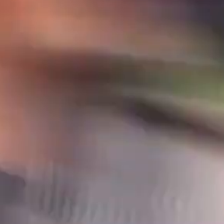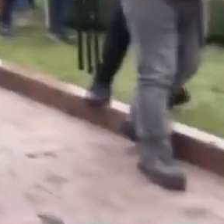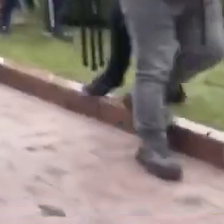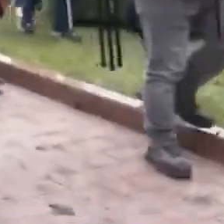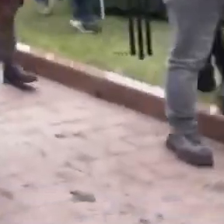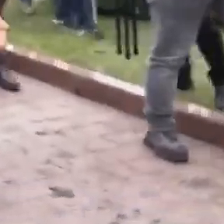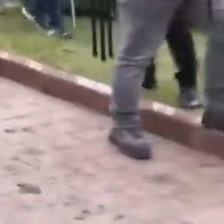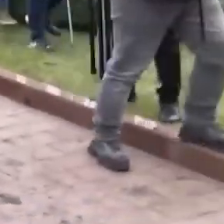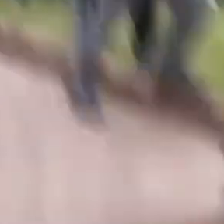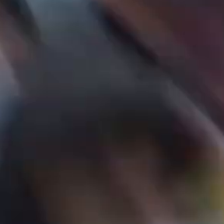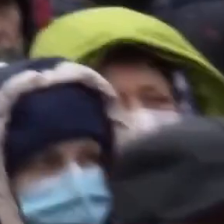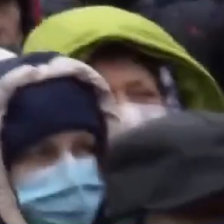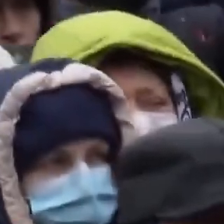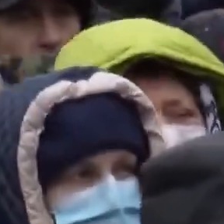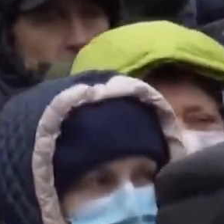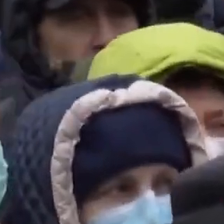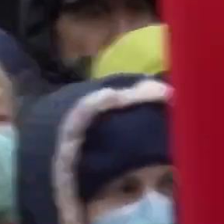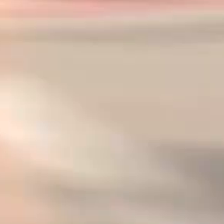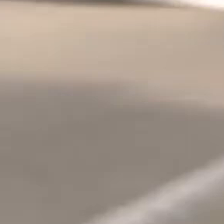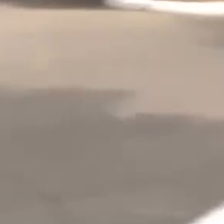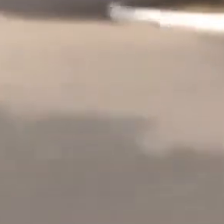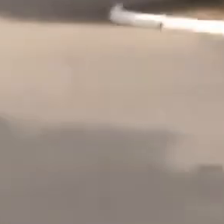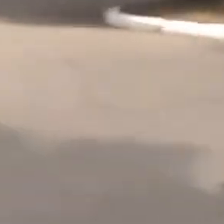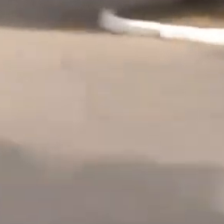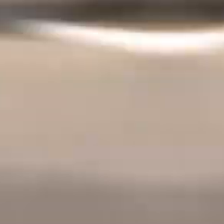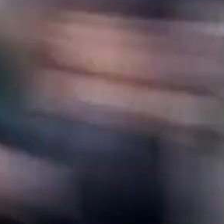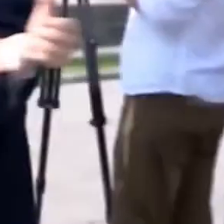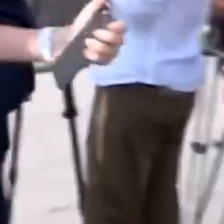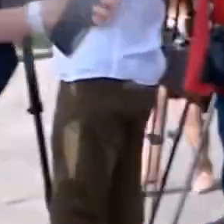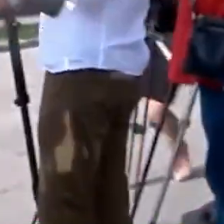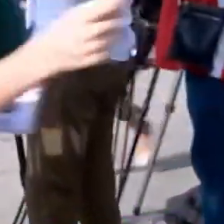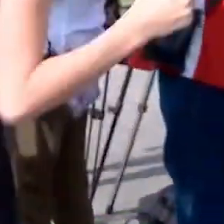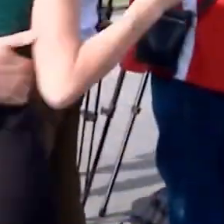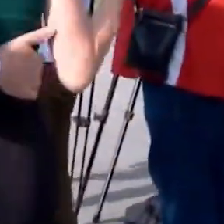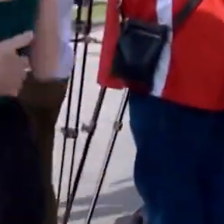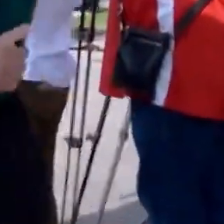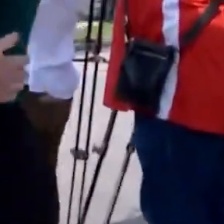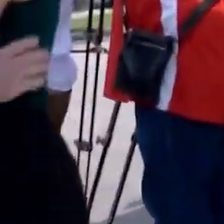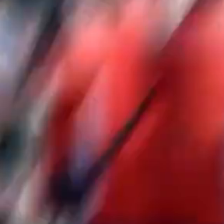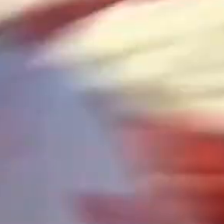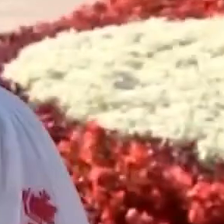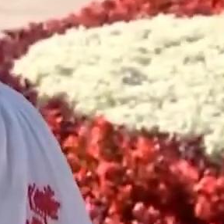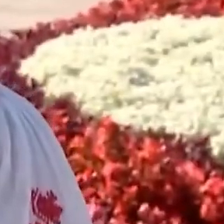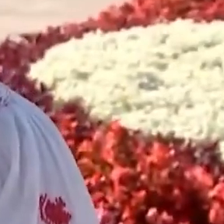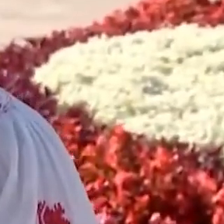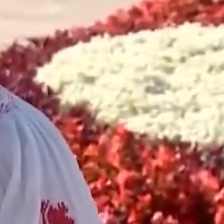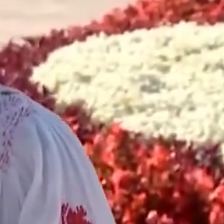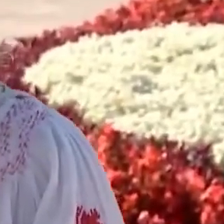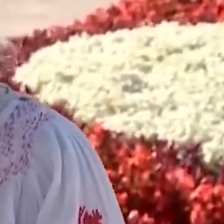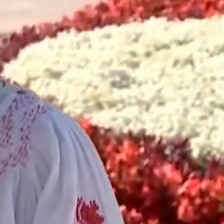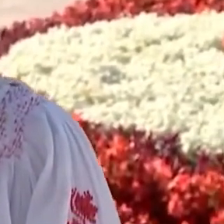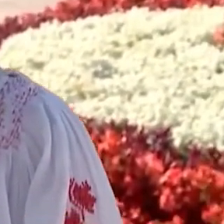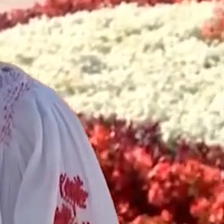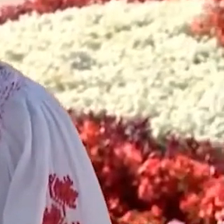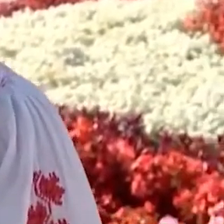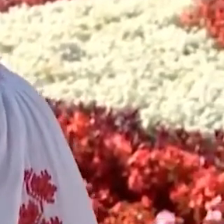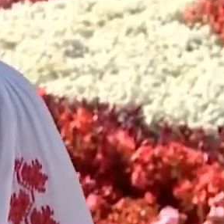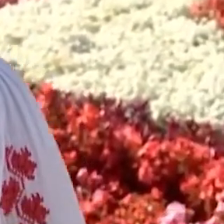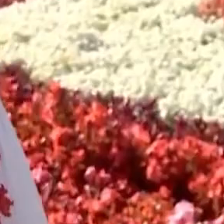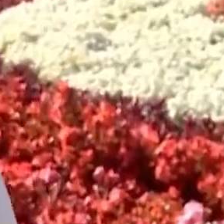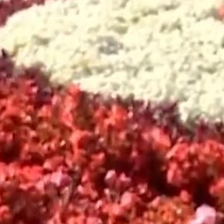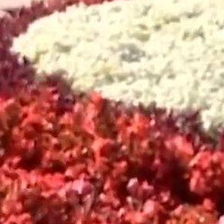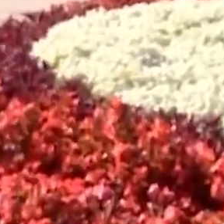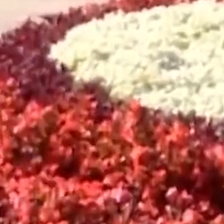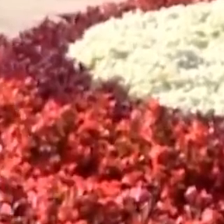psam fost alături când lupta e pentru libertate văzut versiune johnnny123